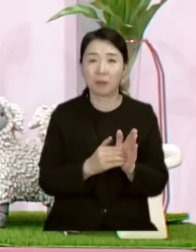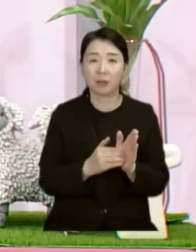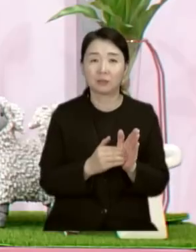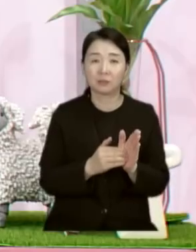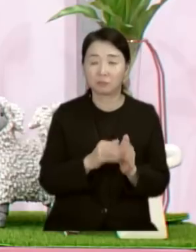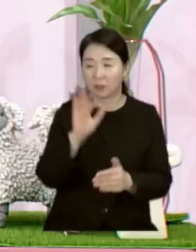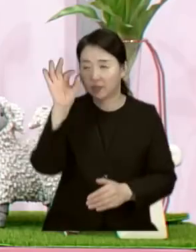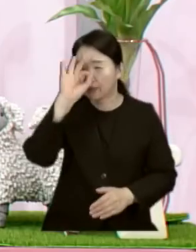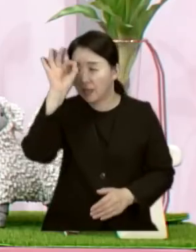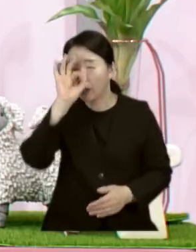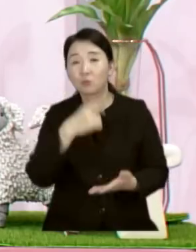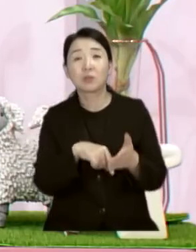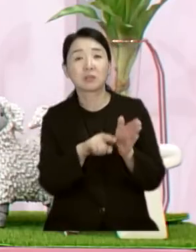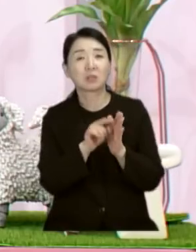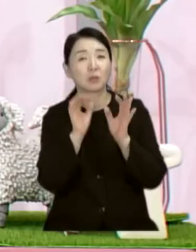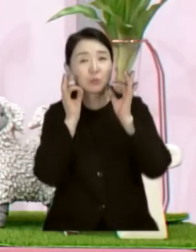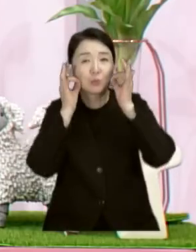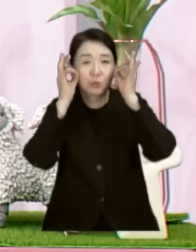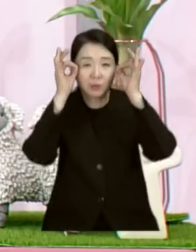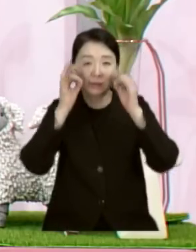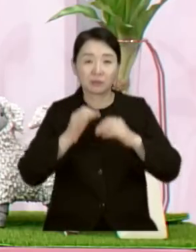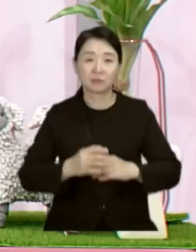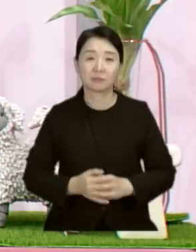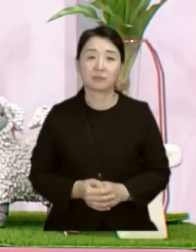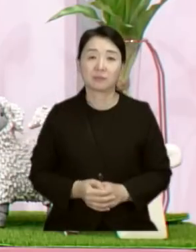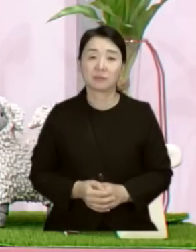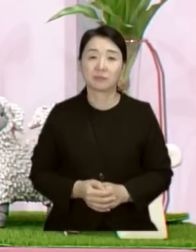네, 뭔가를 찾으려고